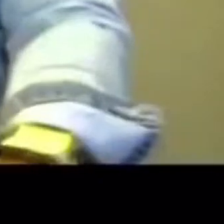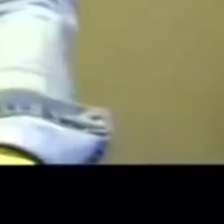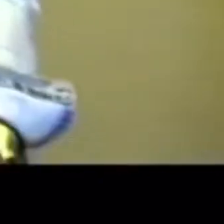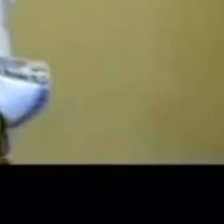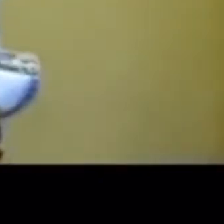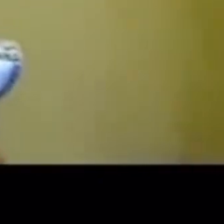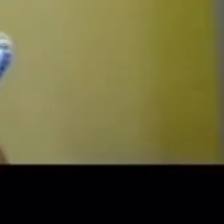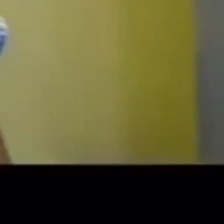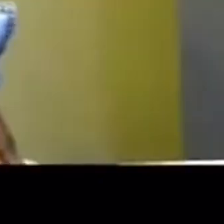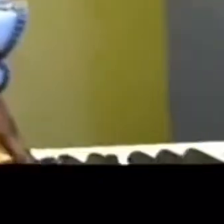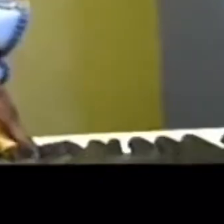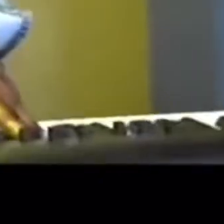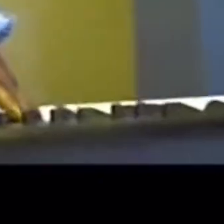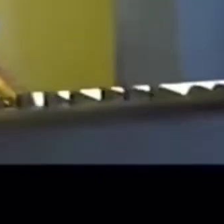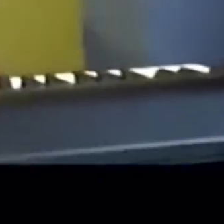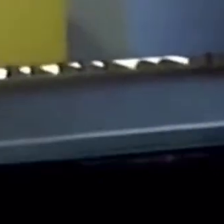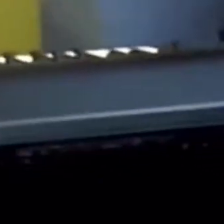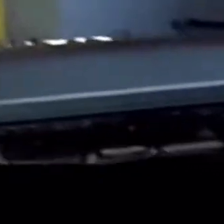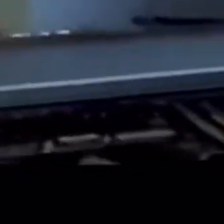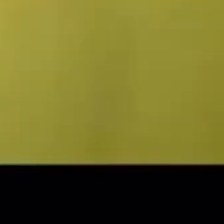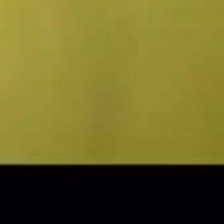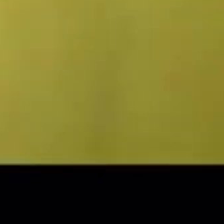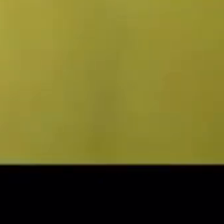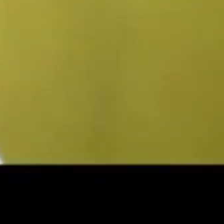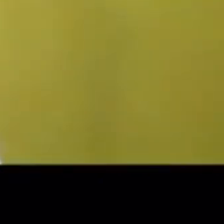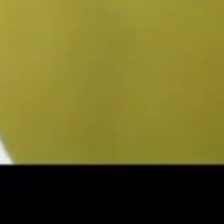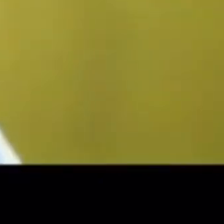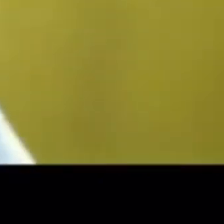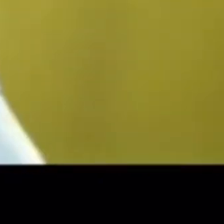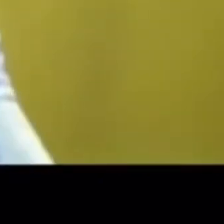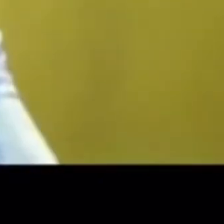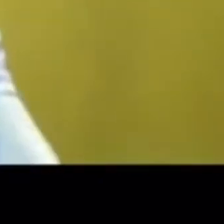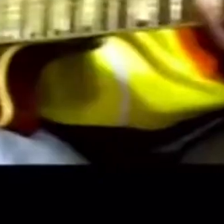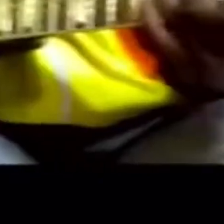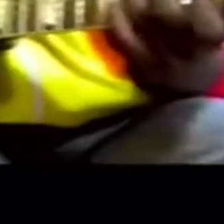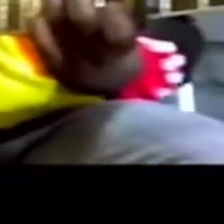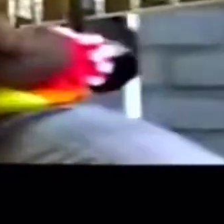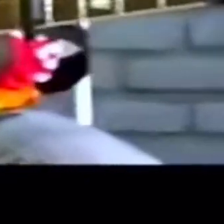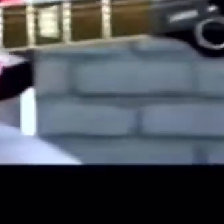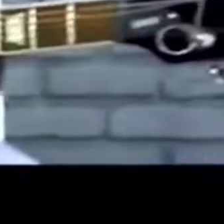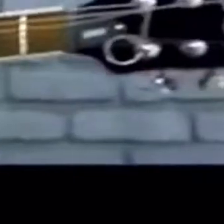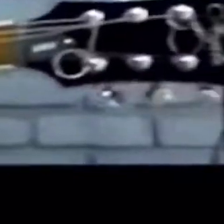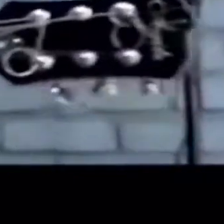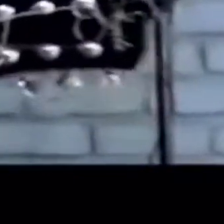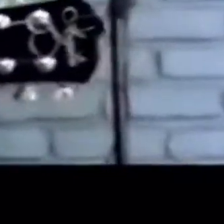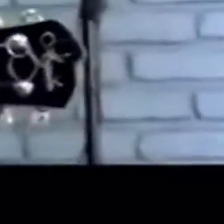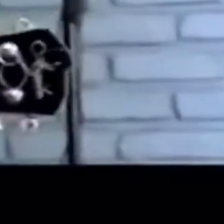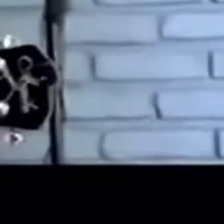nyumba yanu.